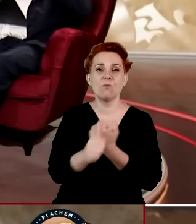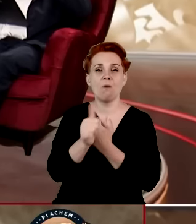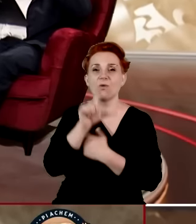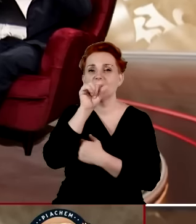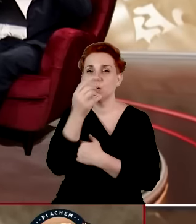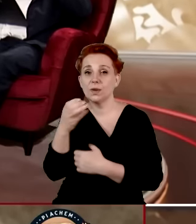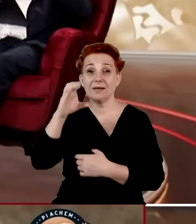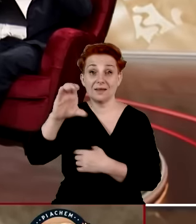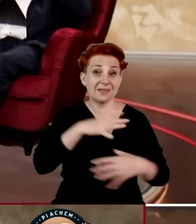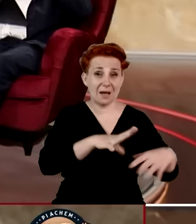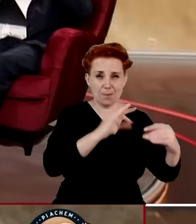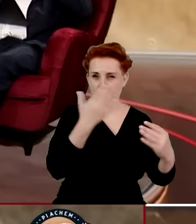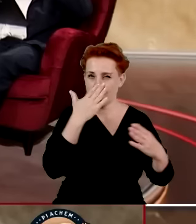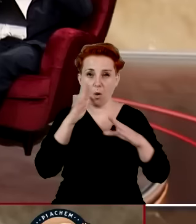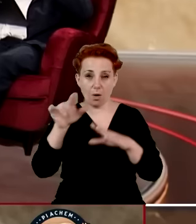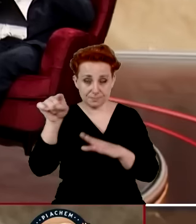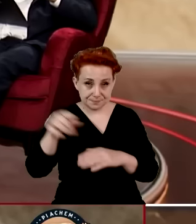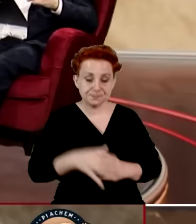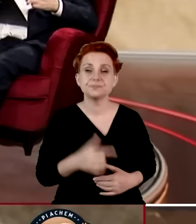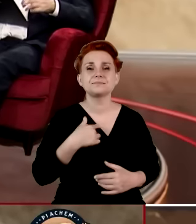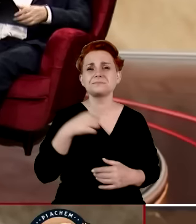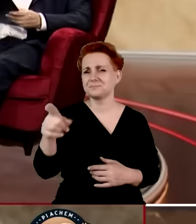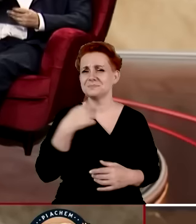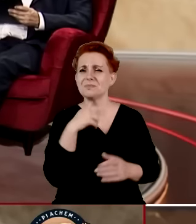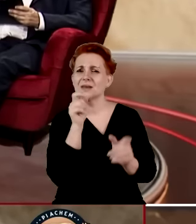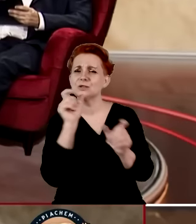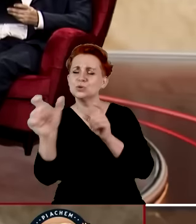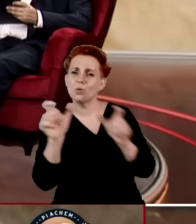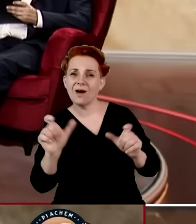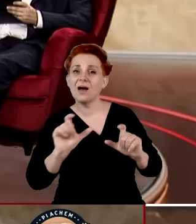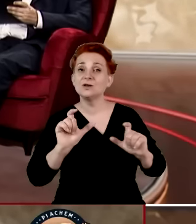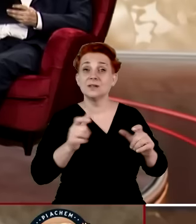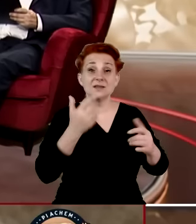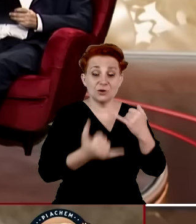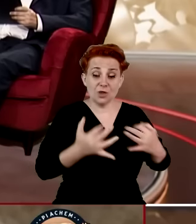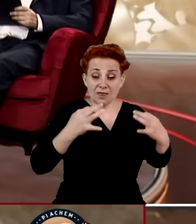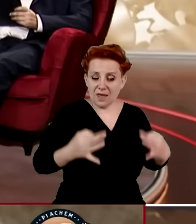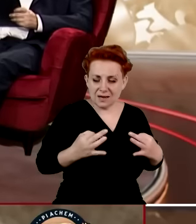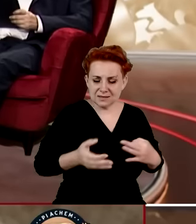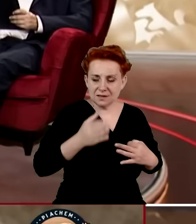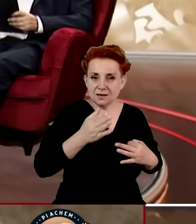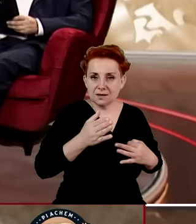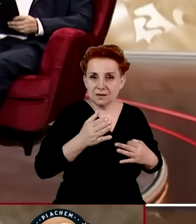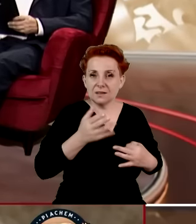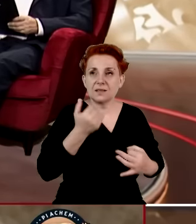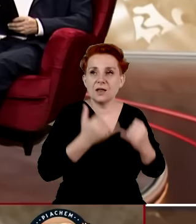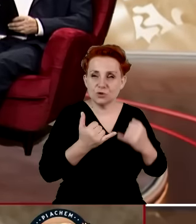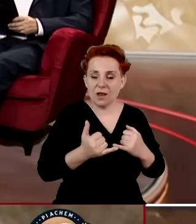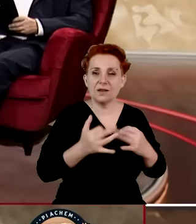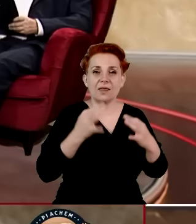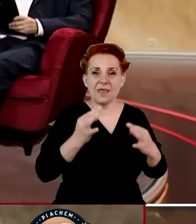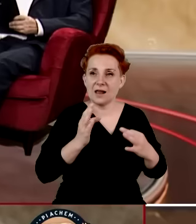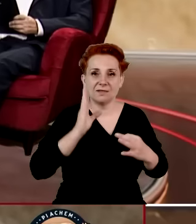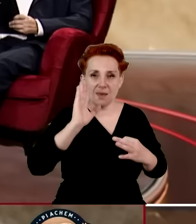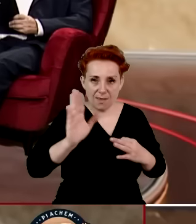pokazaliśmy na samym początku. Mnie rozbawiły najbardziej tam słowa: "Co się nie odwlecze, co coś odwlecze, się nie uciecz". No